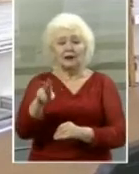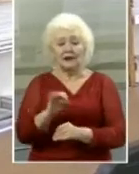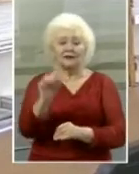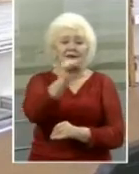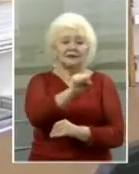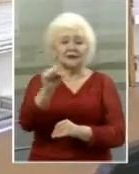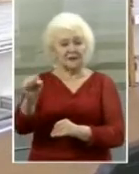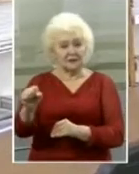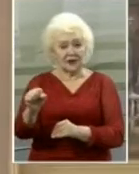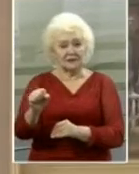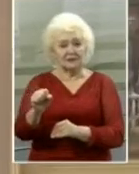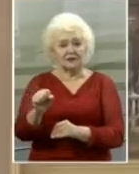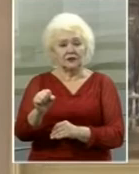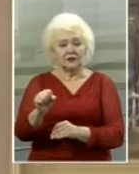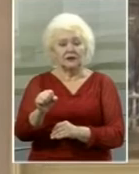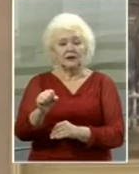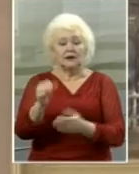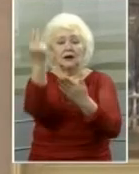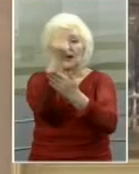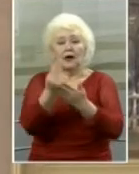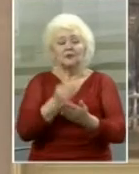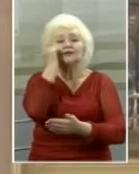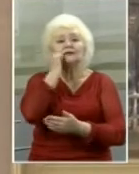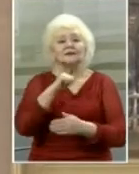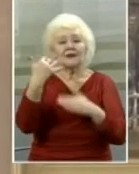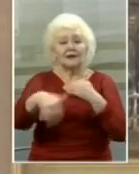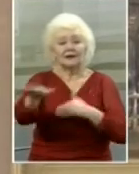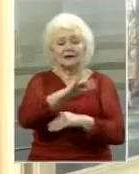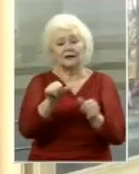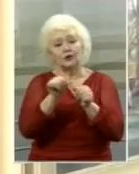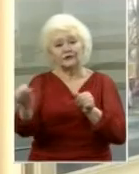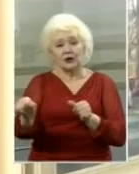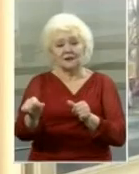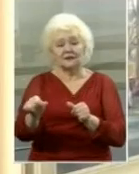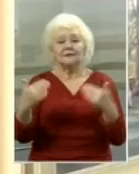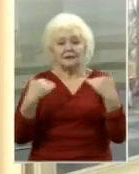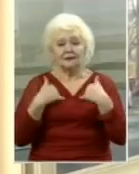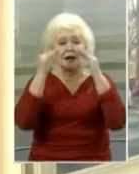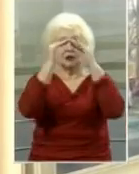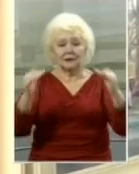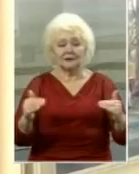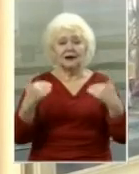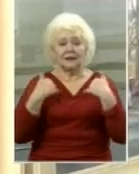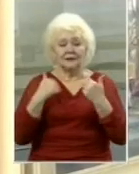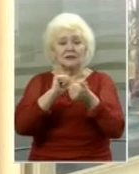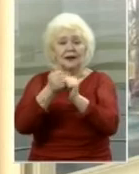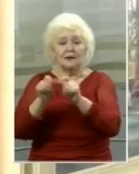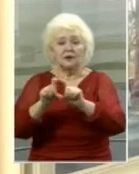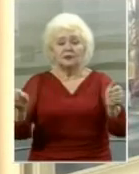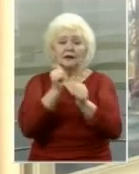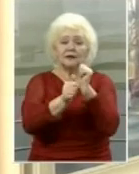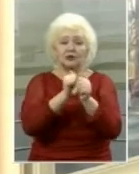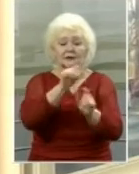Александр Александрович пишет «Старый Херсон». И в частности, наше здание, здание нашей библиотеки очень